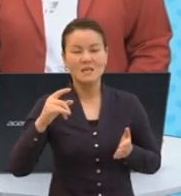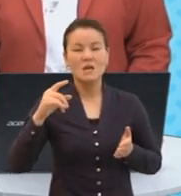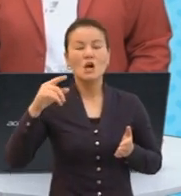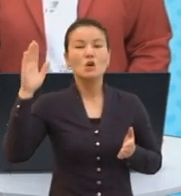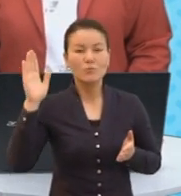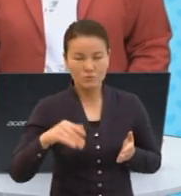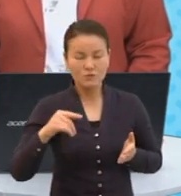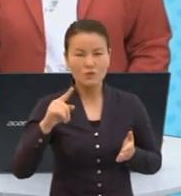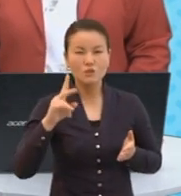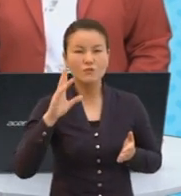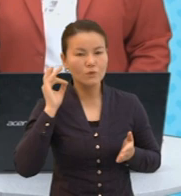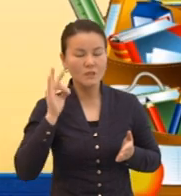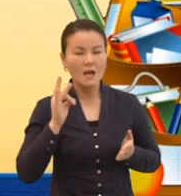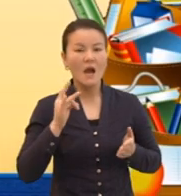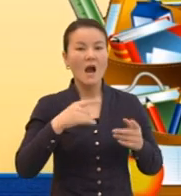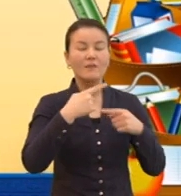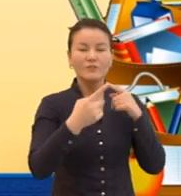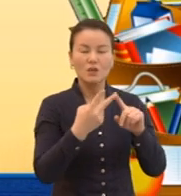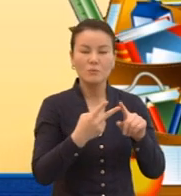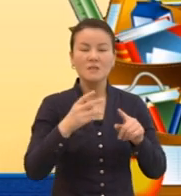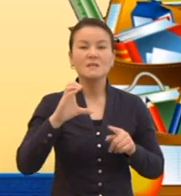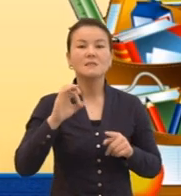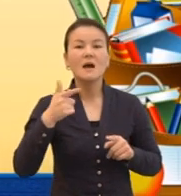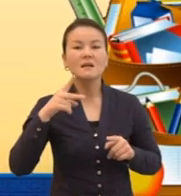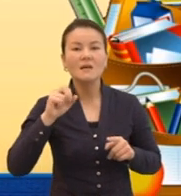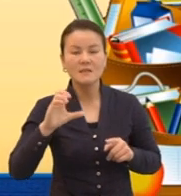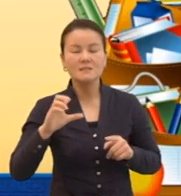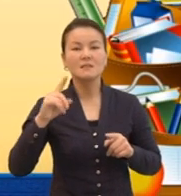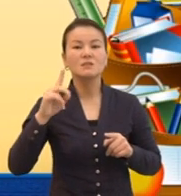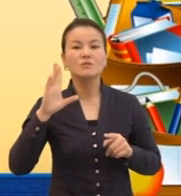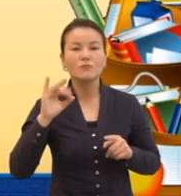второй пословице – согласные. Приступайте!